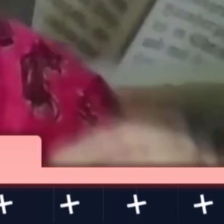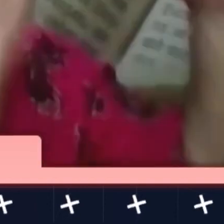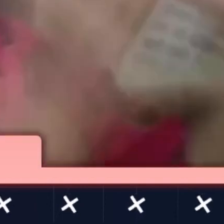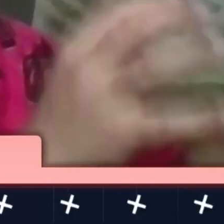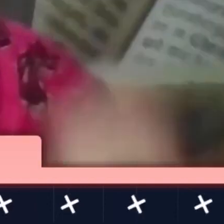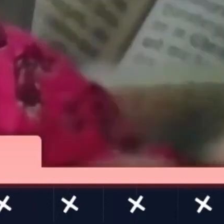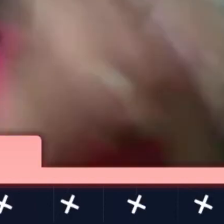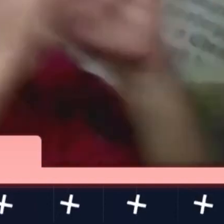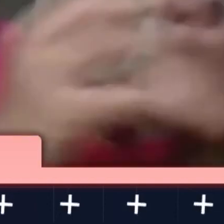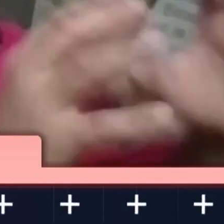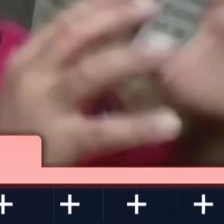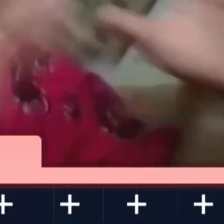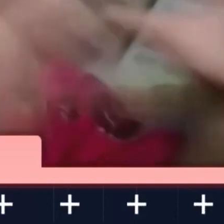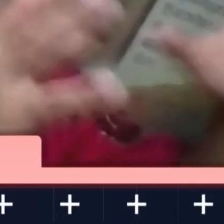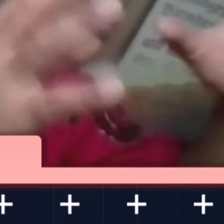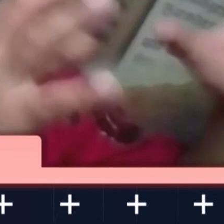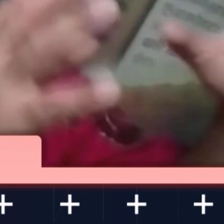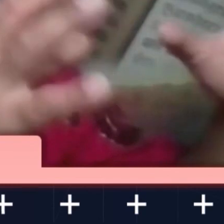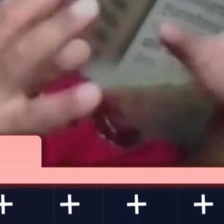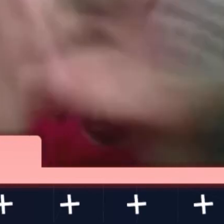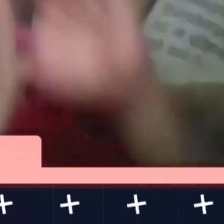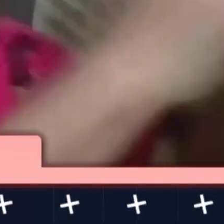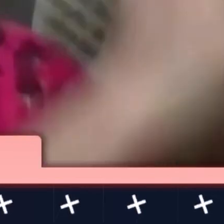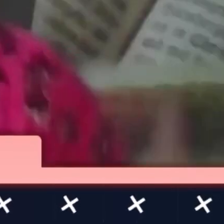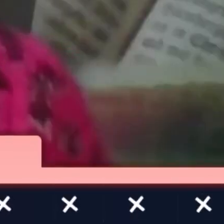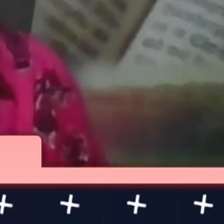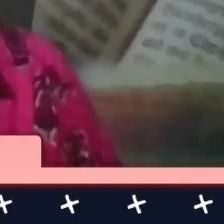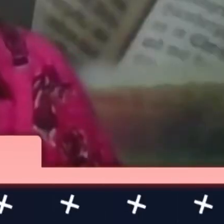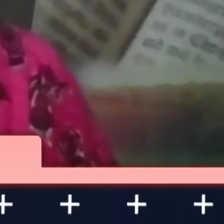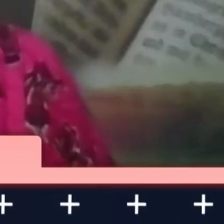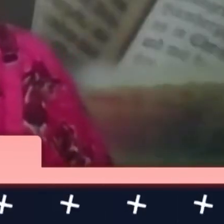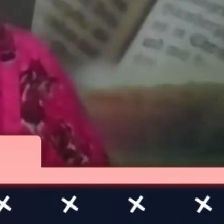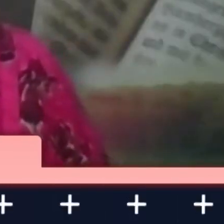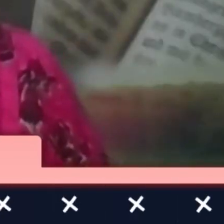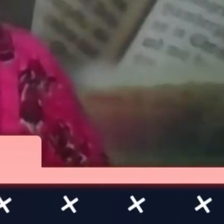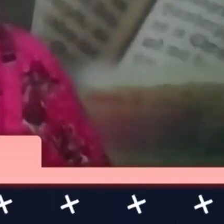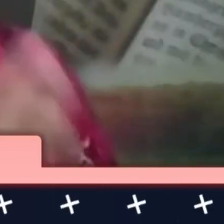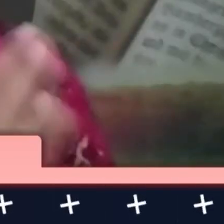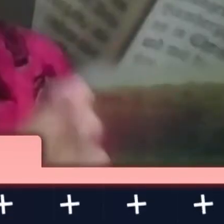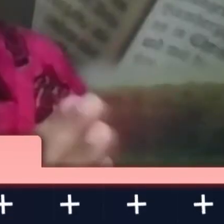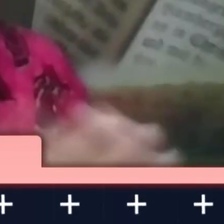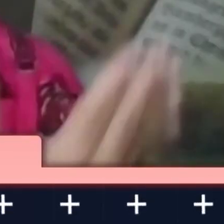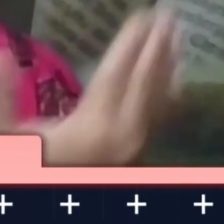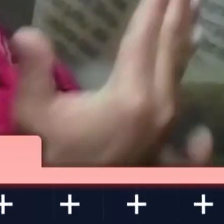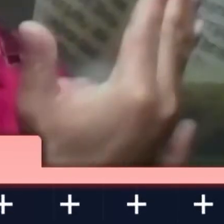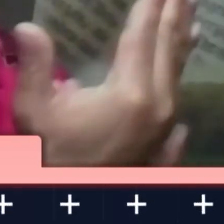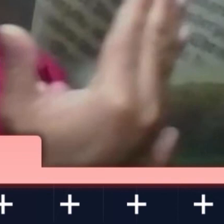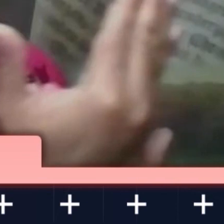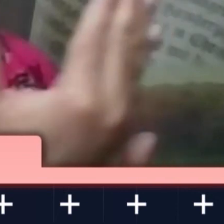Dan terjadi dan dicatat dalam kitab-kitab sejarah bukan Alkitab maka